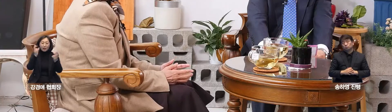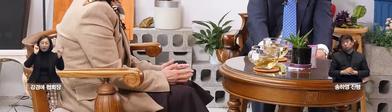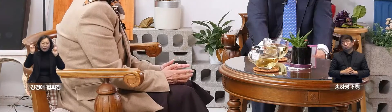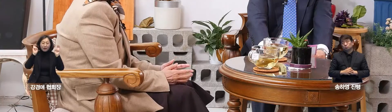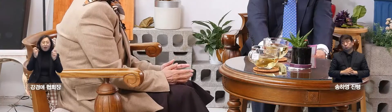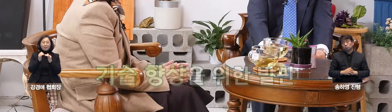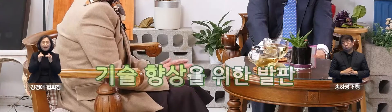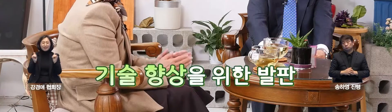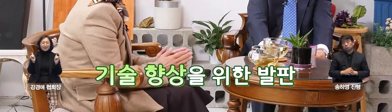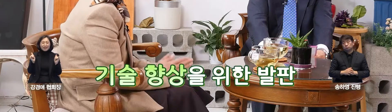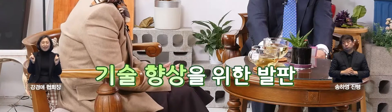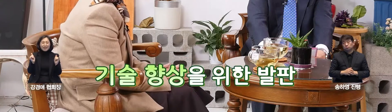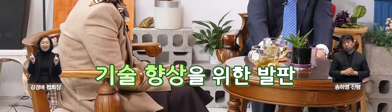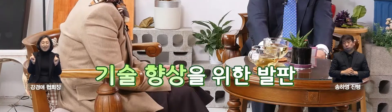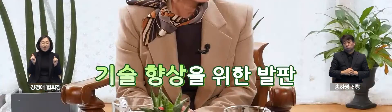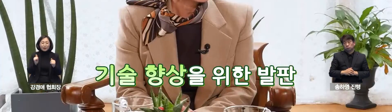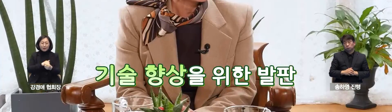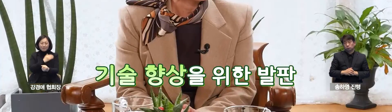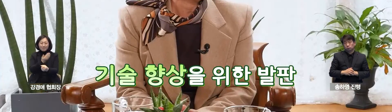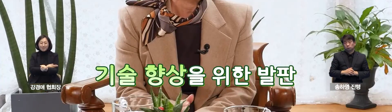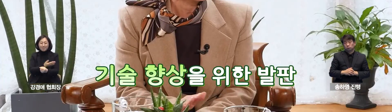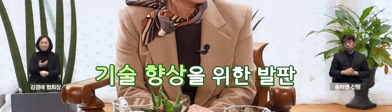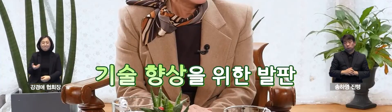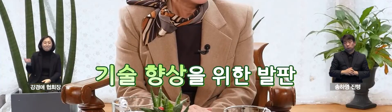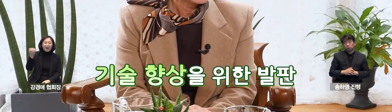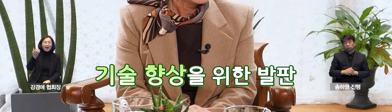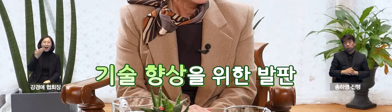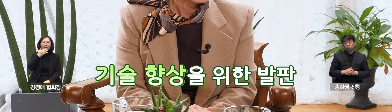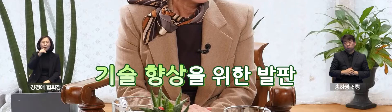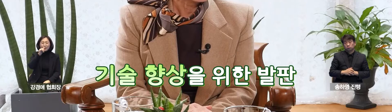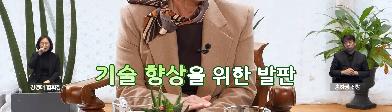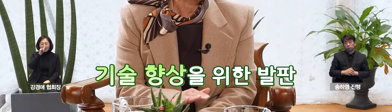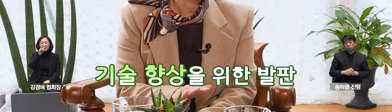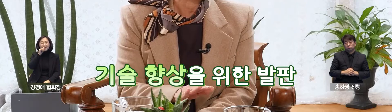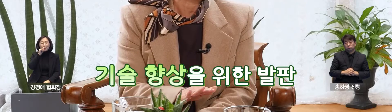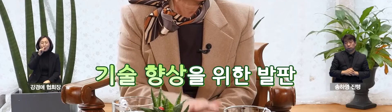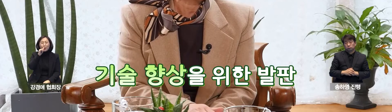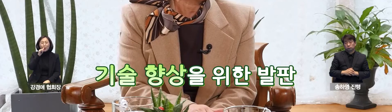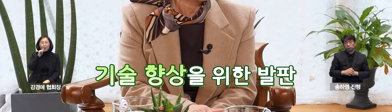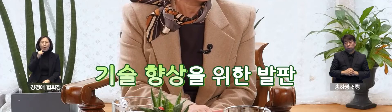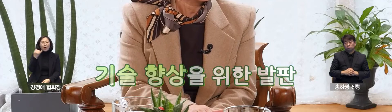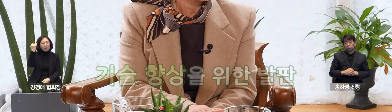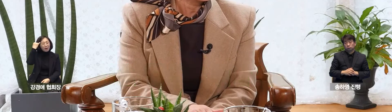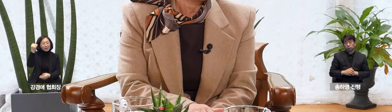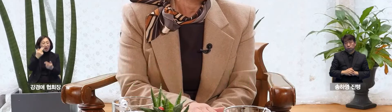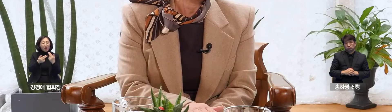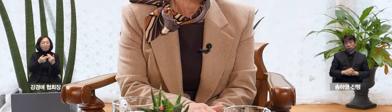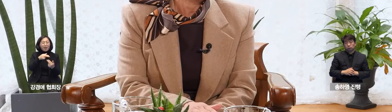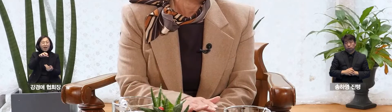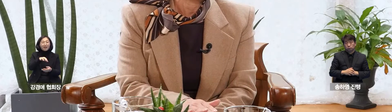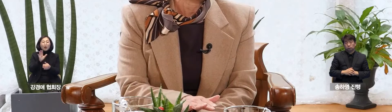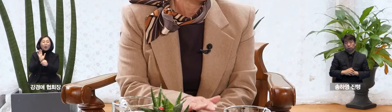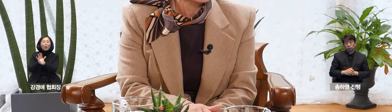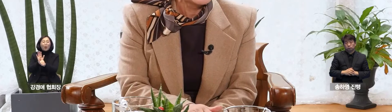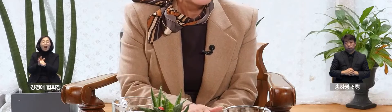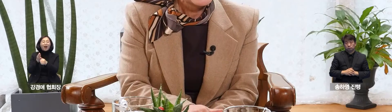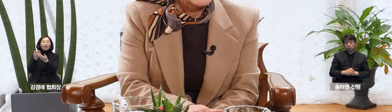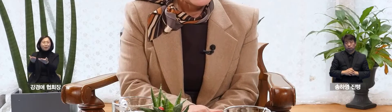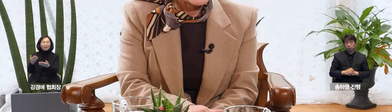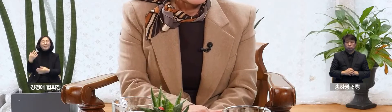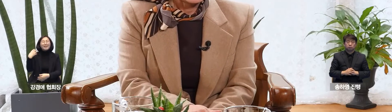더 스케일업 할 수 있는 그런 발판도 여성 벤처협회에서 만들어야 되는 사명을 갖고